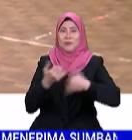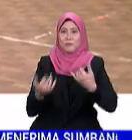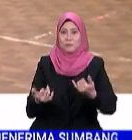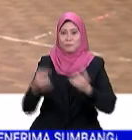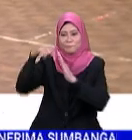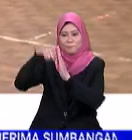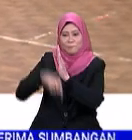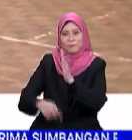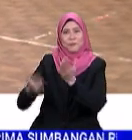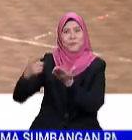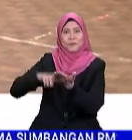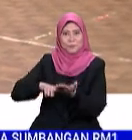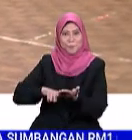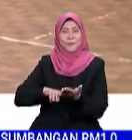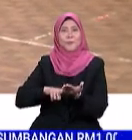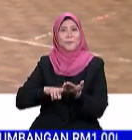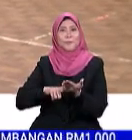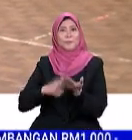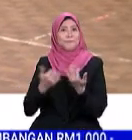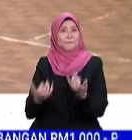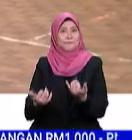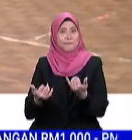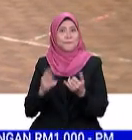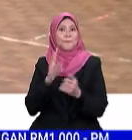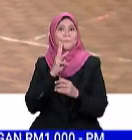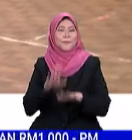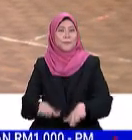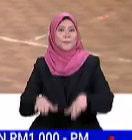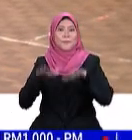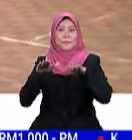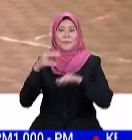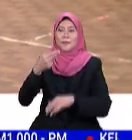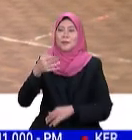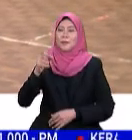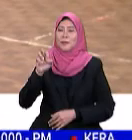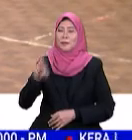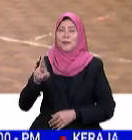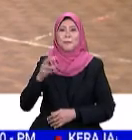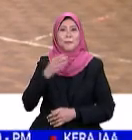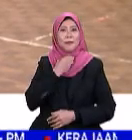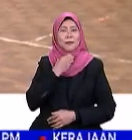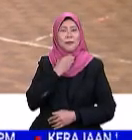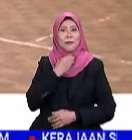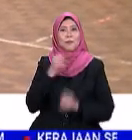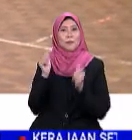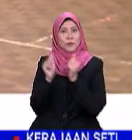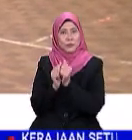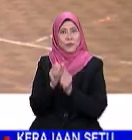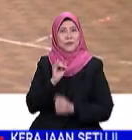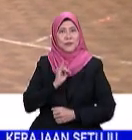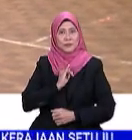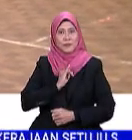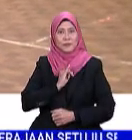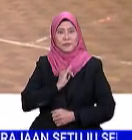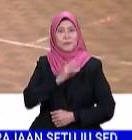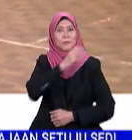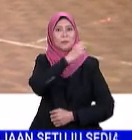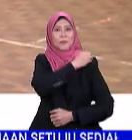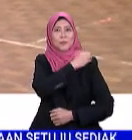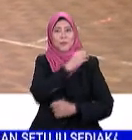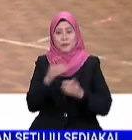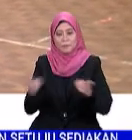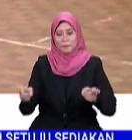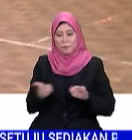dengan lebih lanjut berkenaan dengan perkembangan semasa banjir di daerah Hilir Perak ketika ini, bersama dengan saya ketika ini pegawai